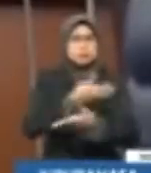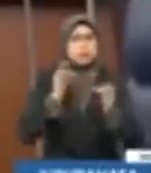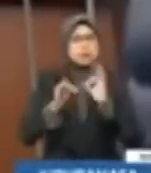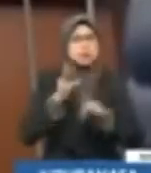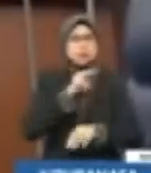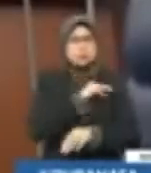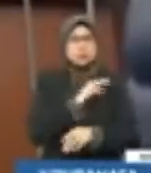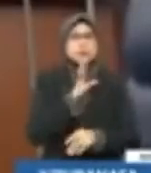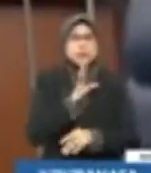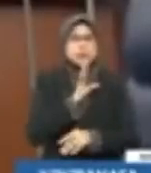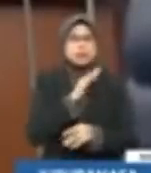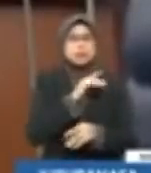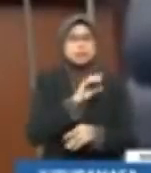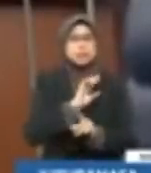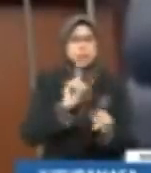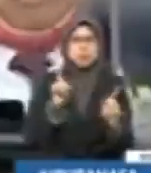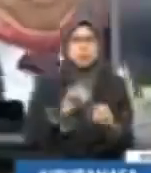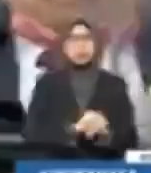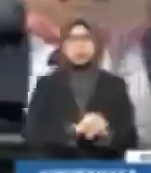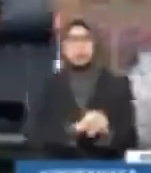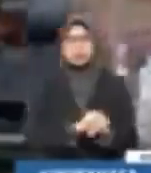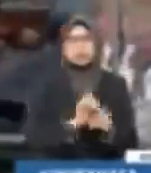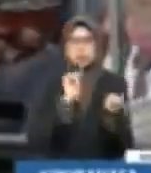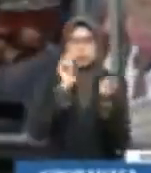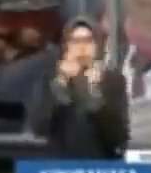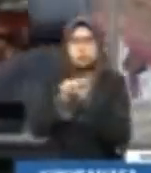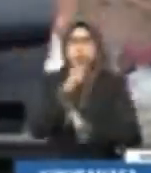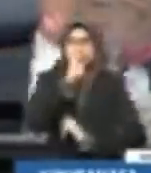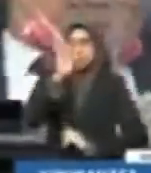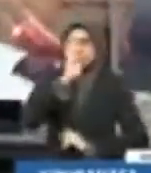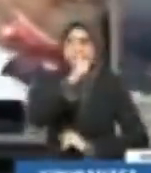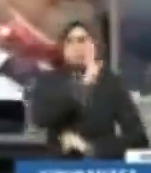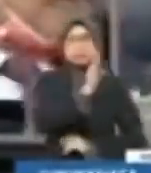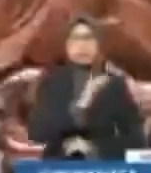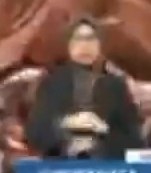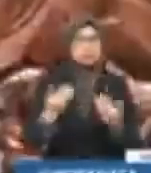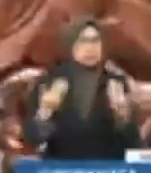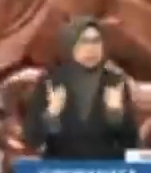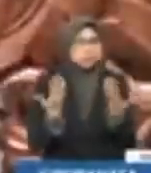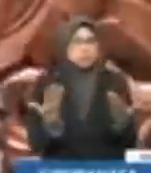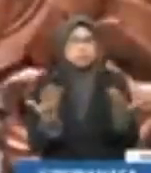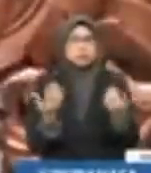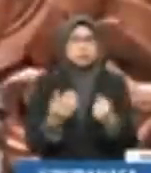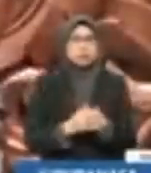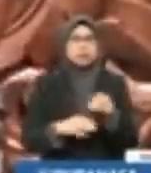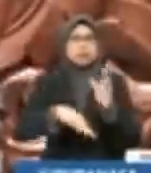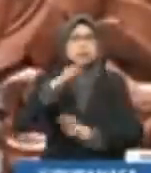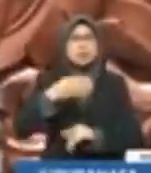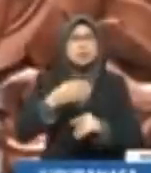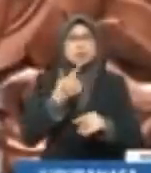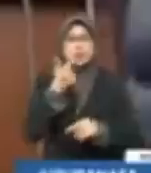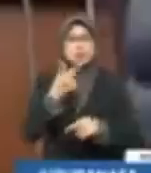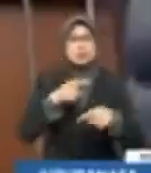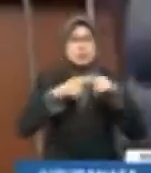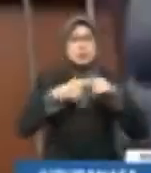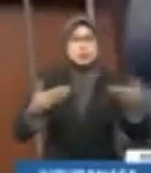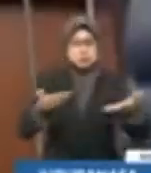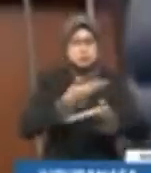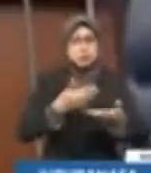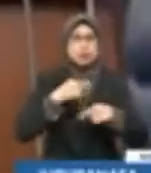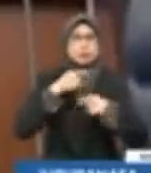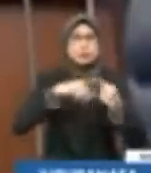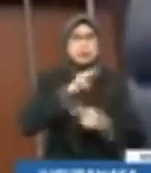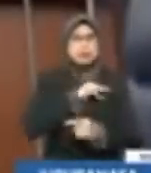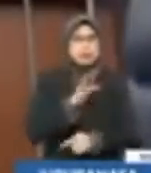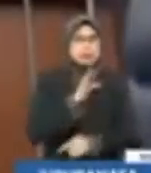Menteri bercakap, Yang Berhormat jangan dengar. Jangan mengalih. Takkan saya saja. Ada Yang Berhormat lebih lama dalam Dewan ni. Apabila